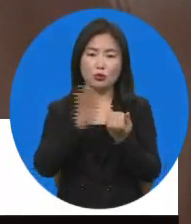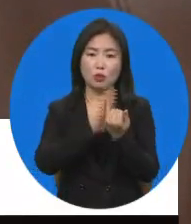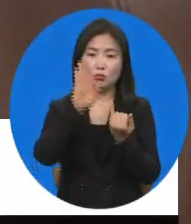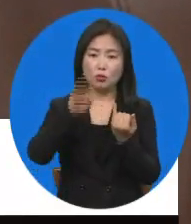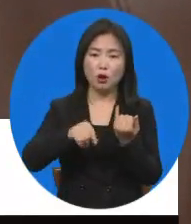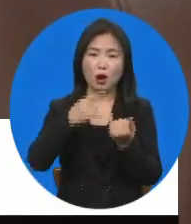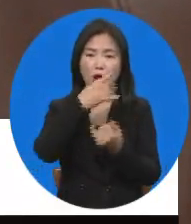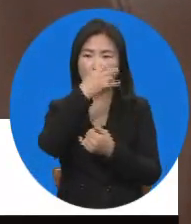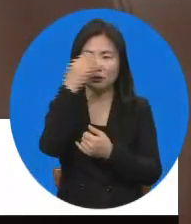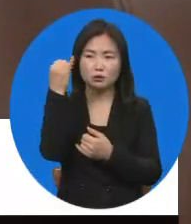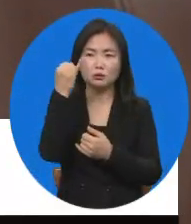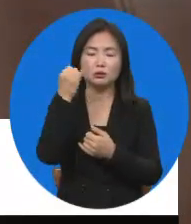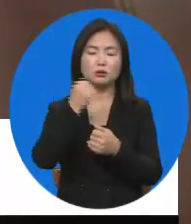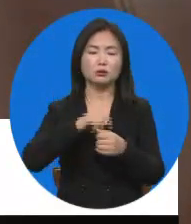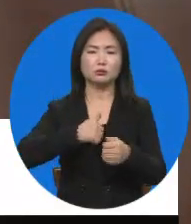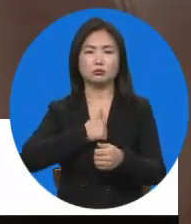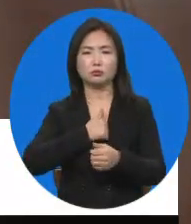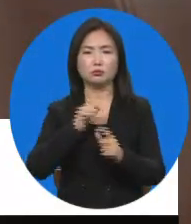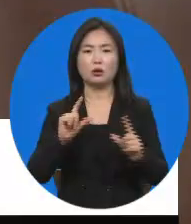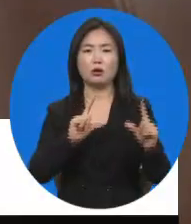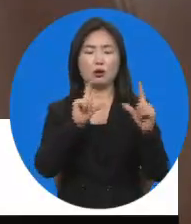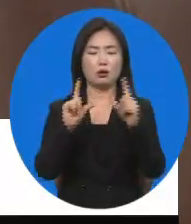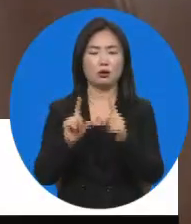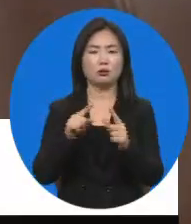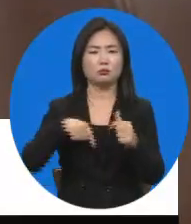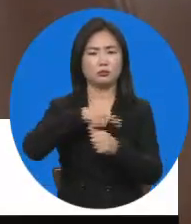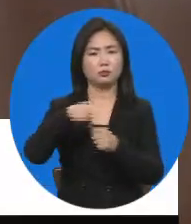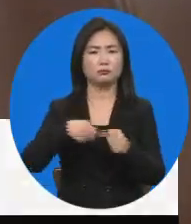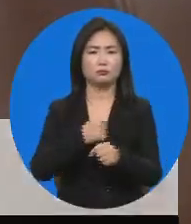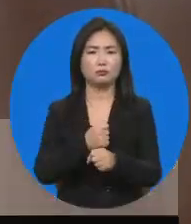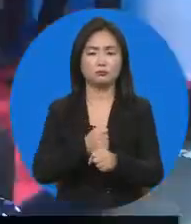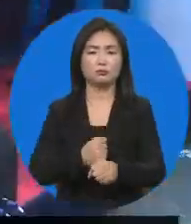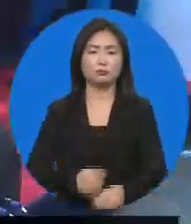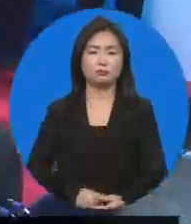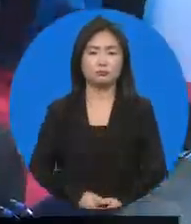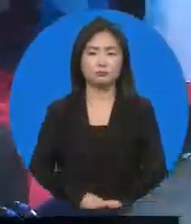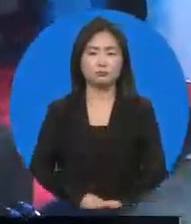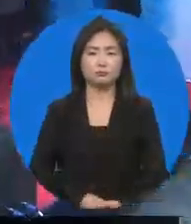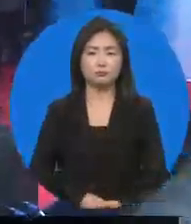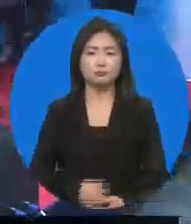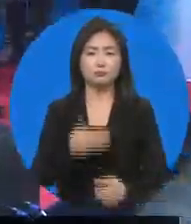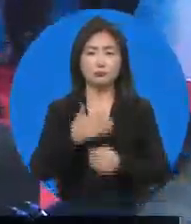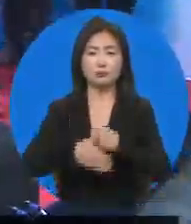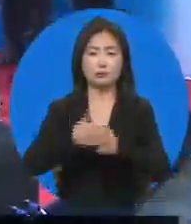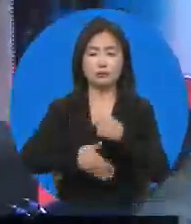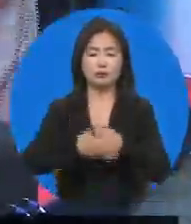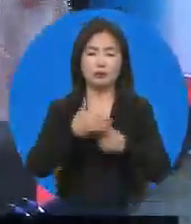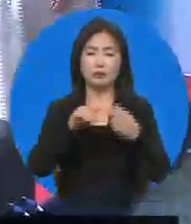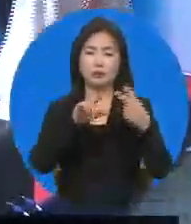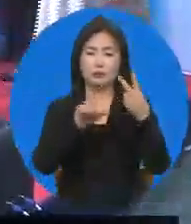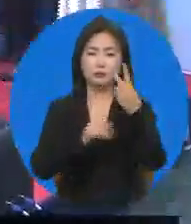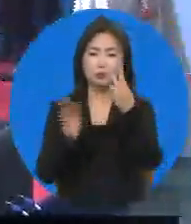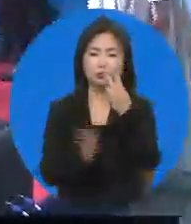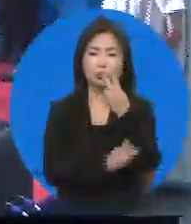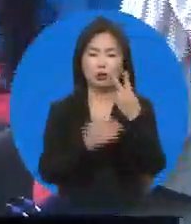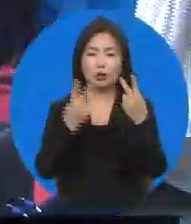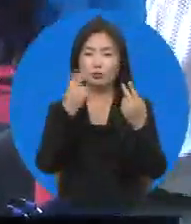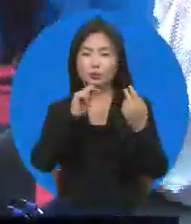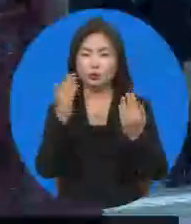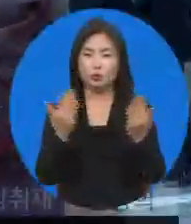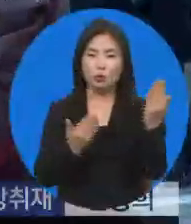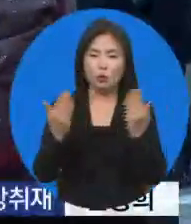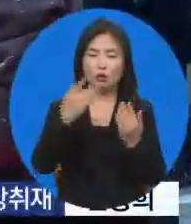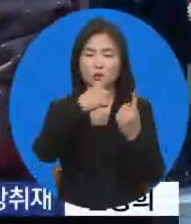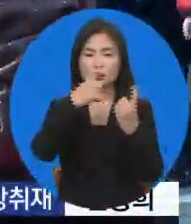아 이런 분들께서 자긍심을 가지고 좀 살아 갈 수 있도록 대구 씨는 다음 달부터 뮤지컬 공연과